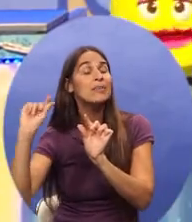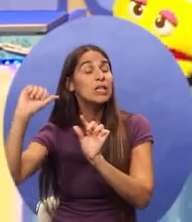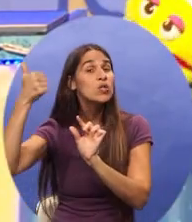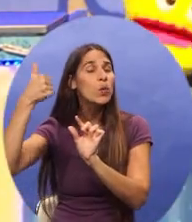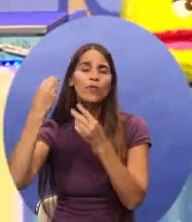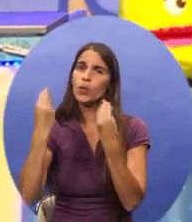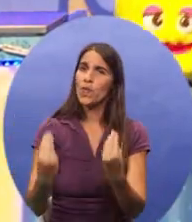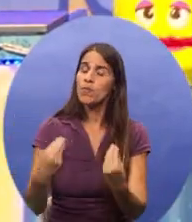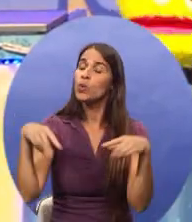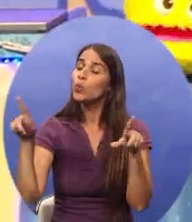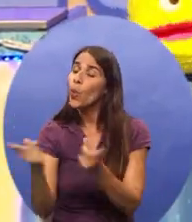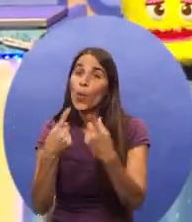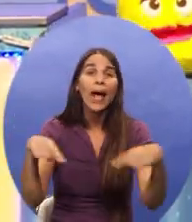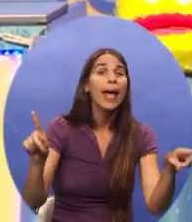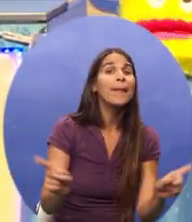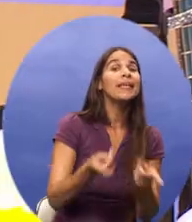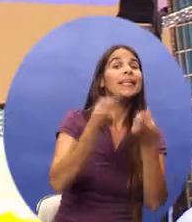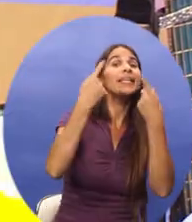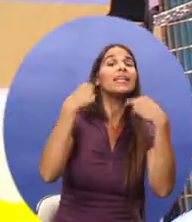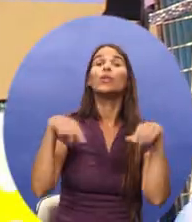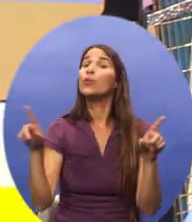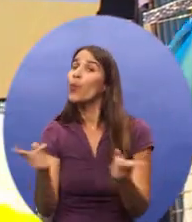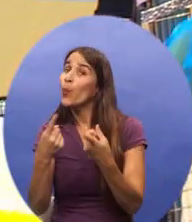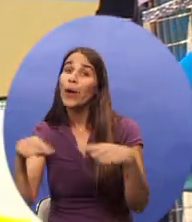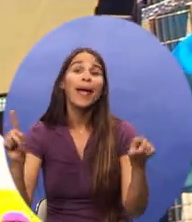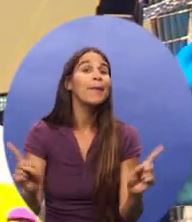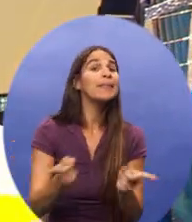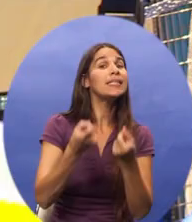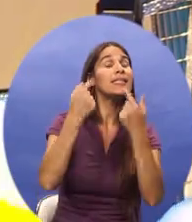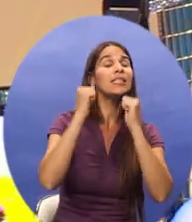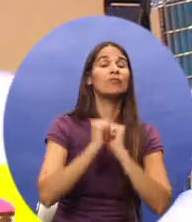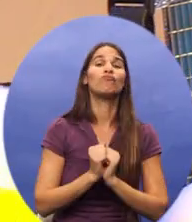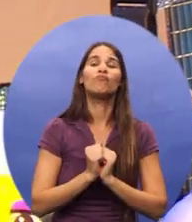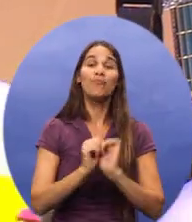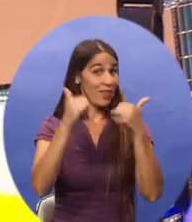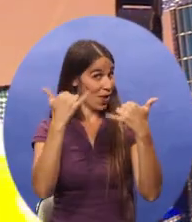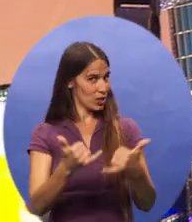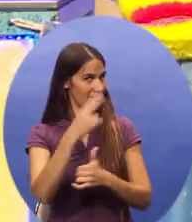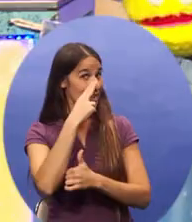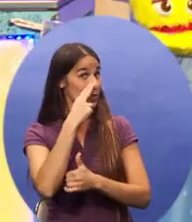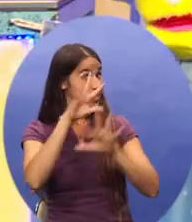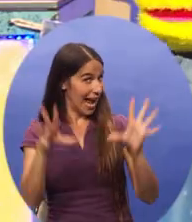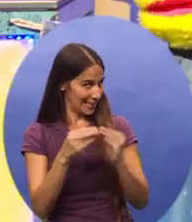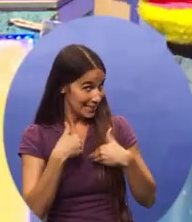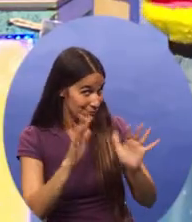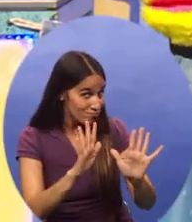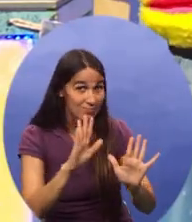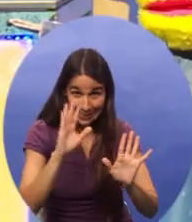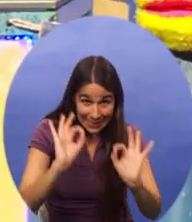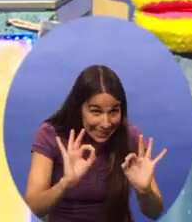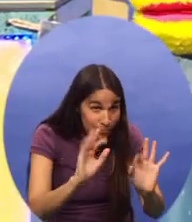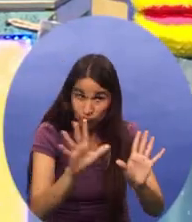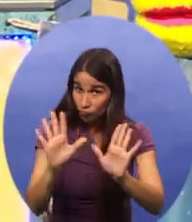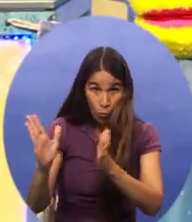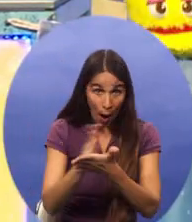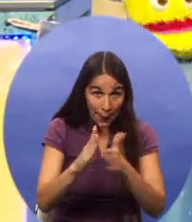שלושה תווין ראשונין וטובין דורני דורני ועכשיו תנסו ביחד